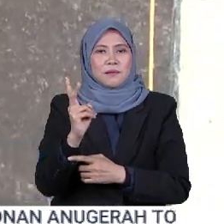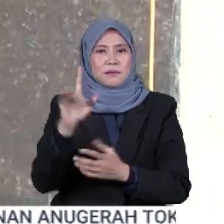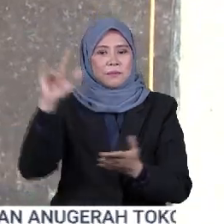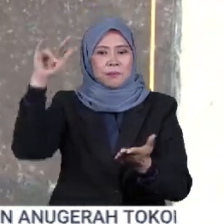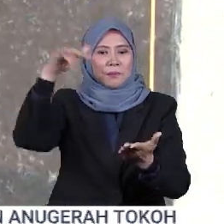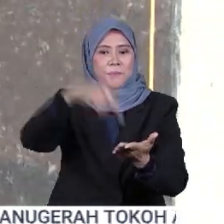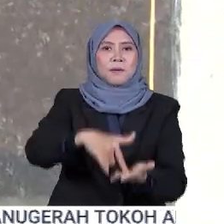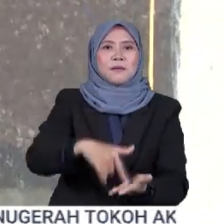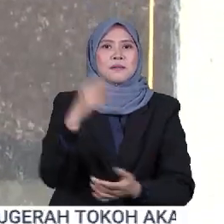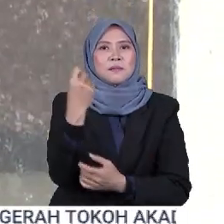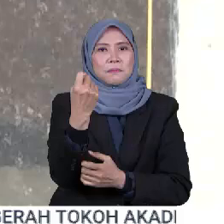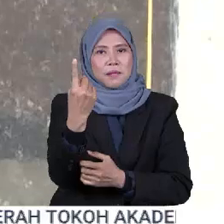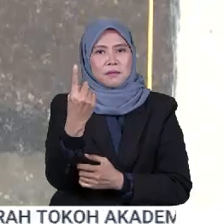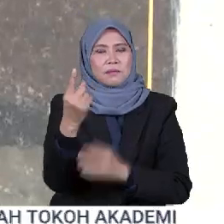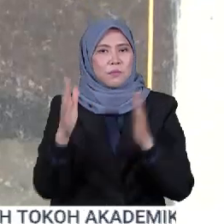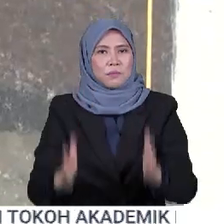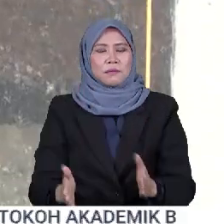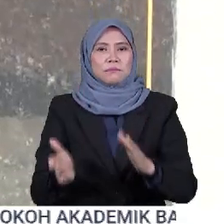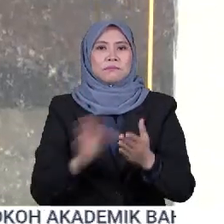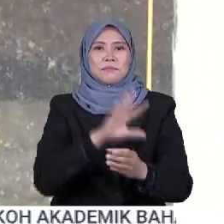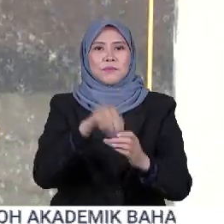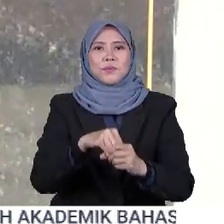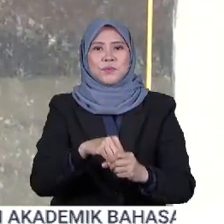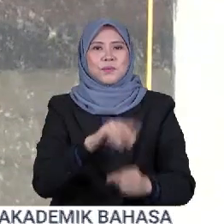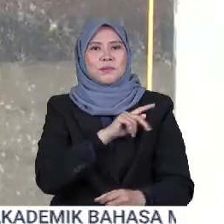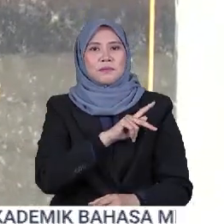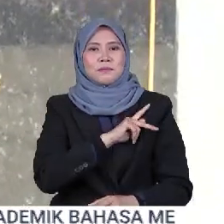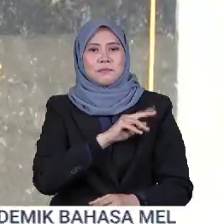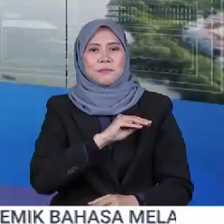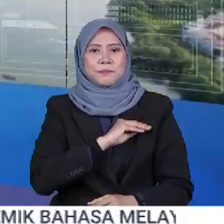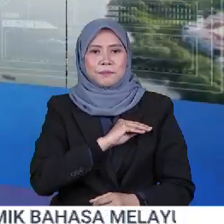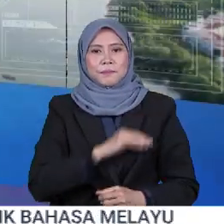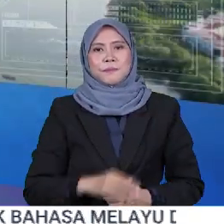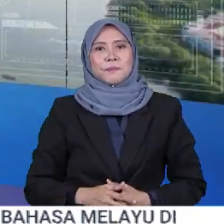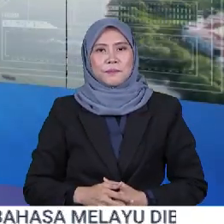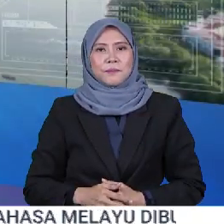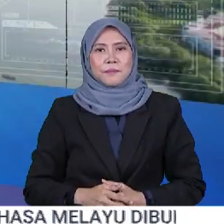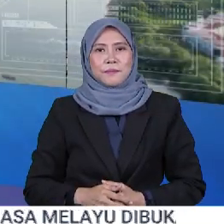11 nyawa, termasuk Ketua Menteri ketika itu, Tun Fuad Stevens.